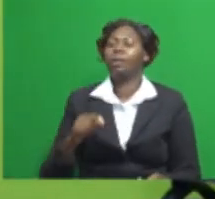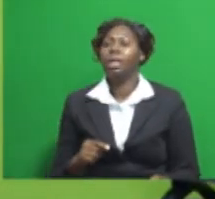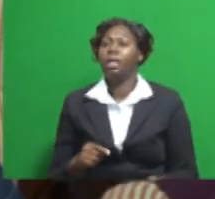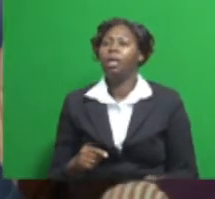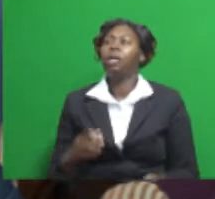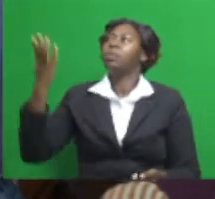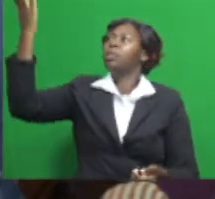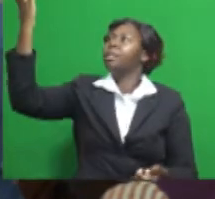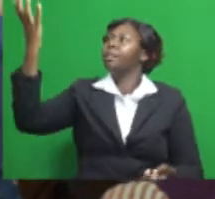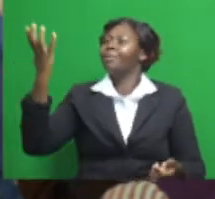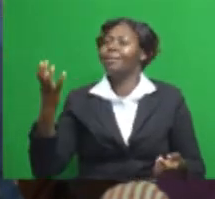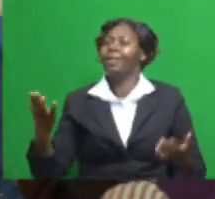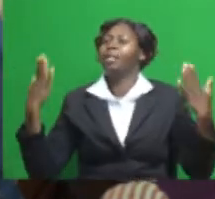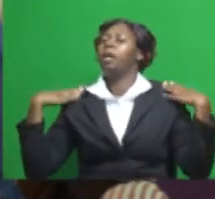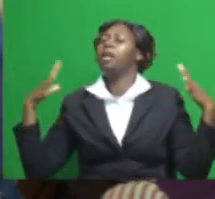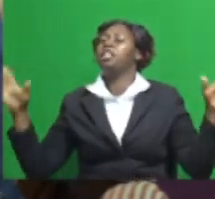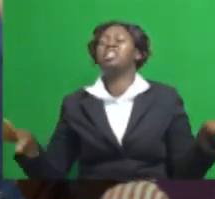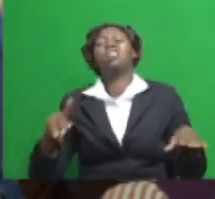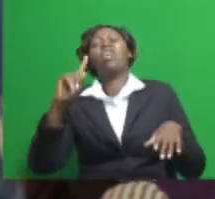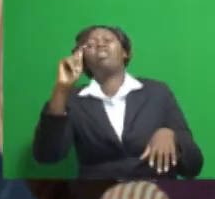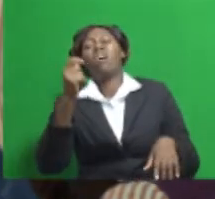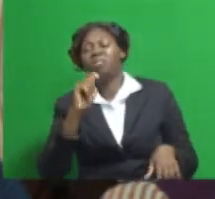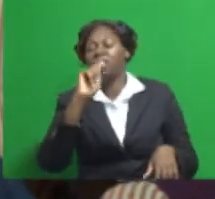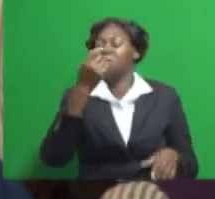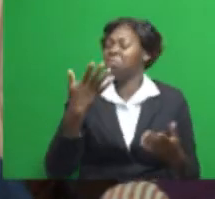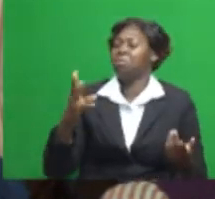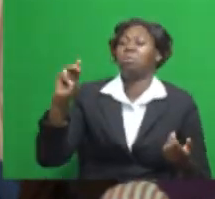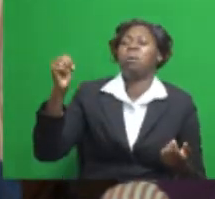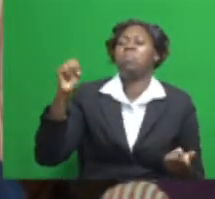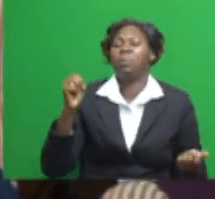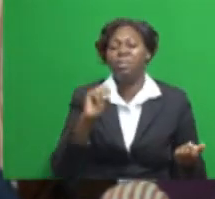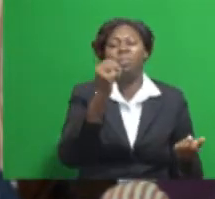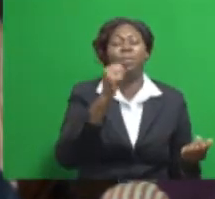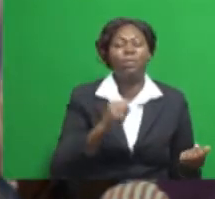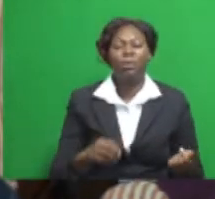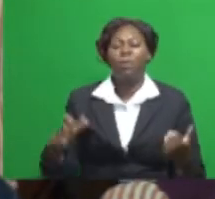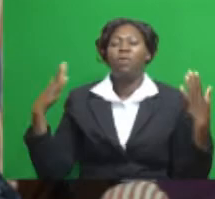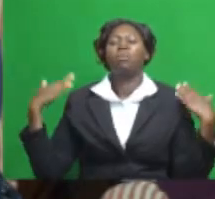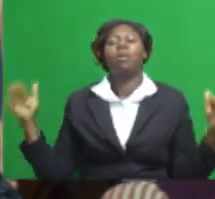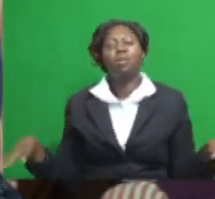ma thousands, ma millions engrosi. Ouya panapa zvekuti vanhu vese vakona